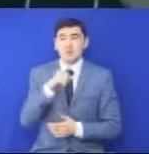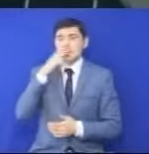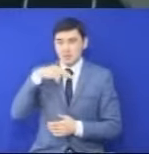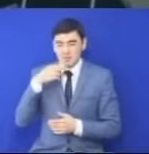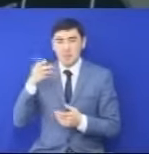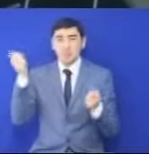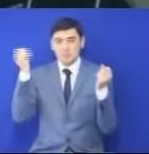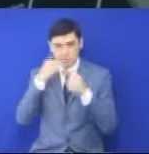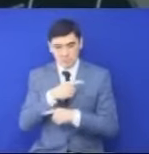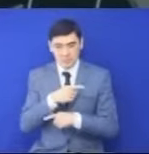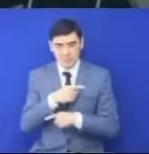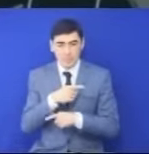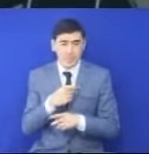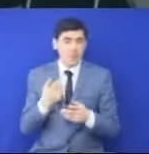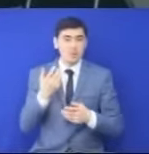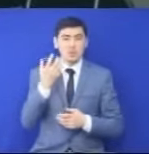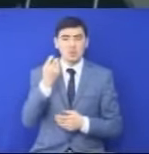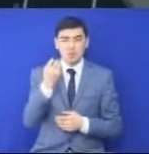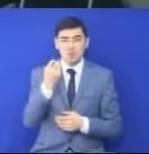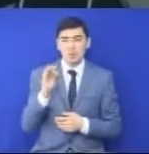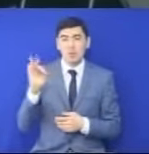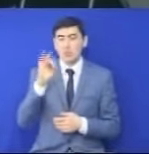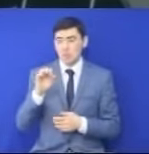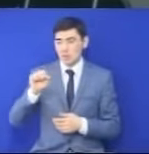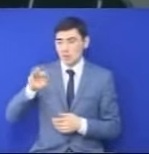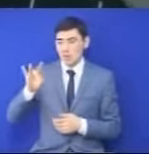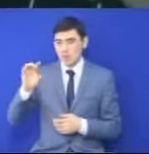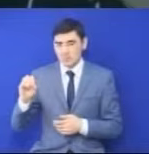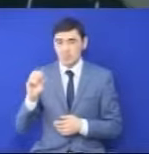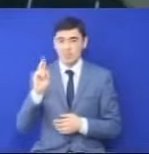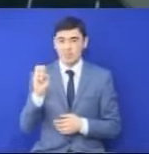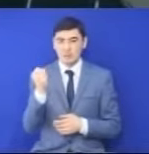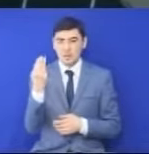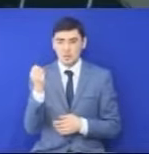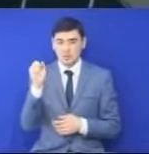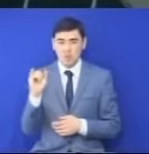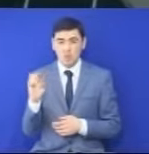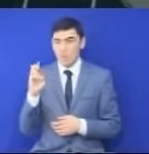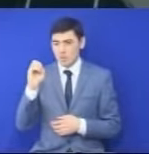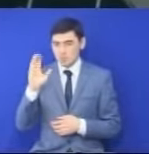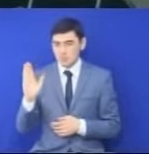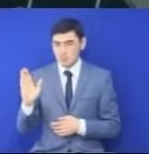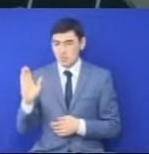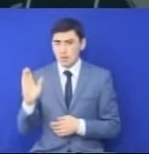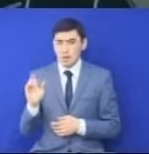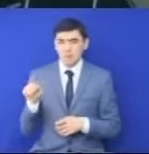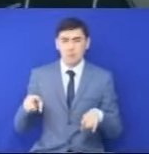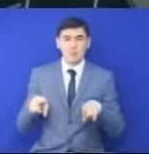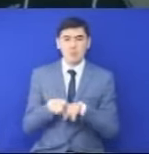только данные, а есть и вот такие данные об Амрехе Шаубаеве, которые, в общем-то, особенно